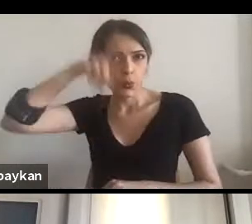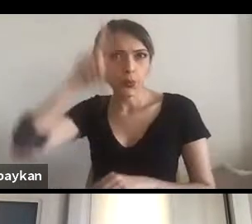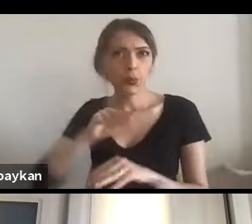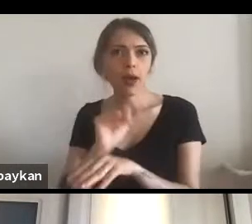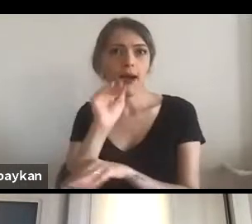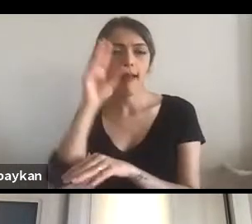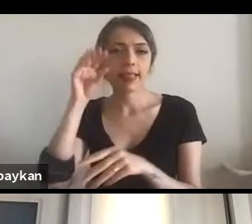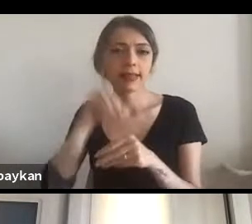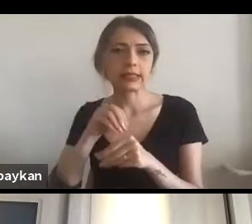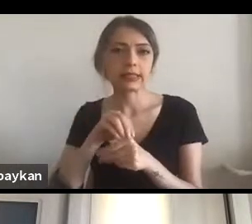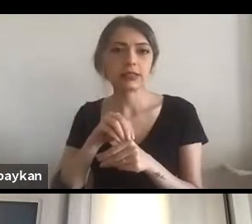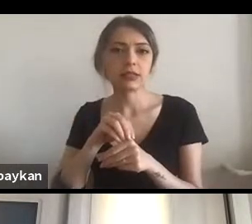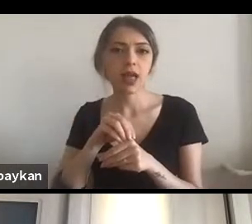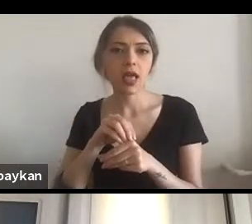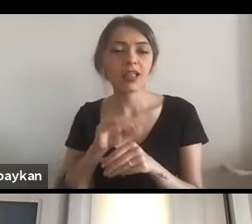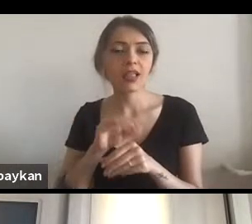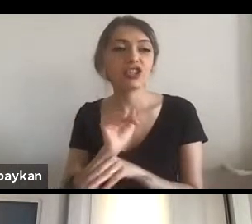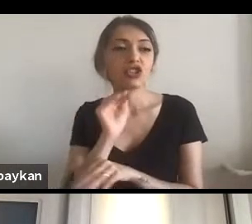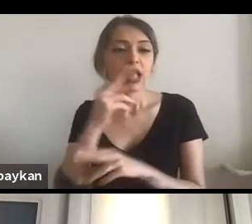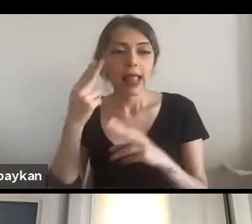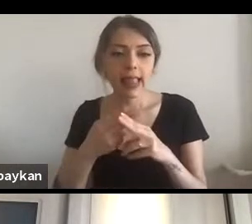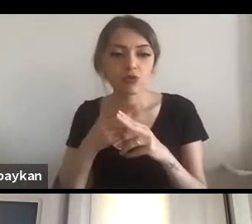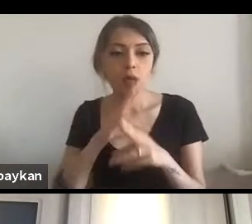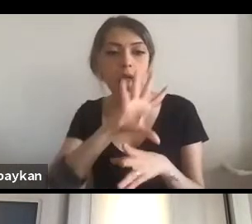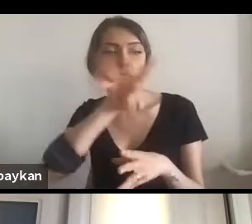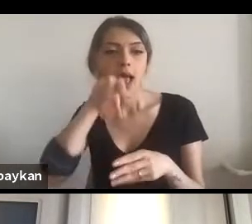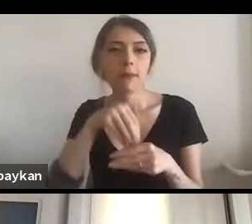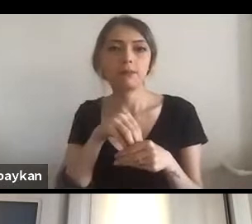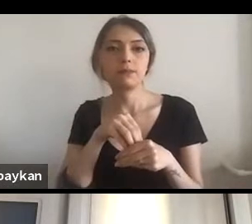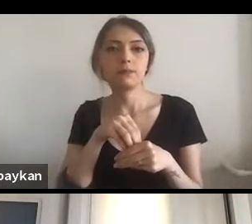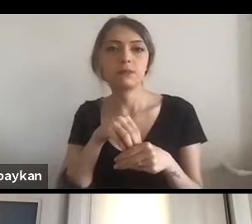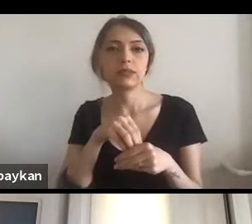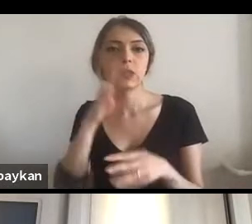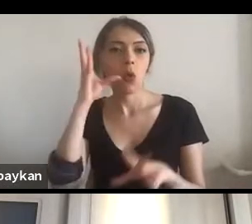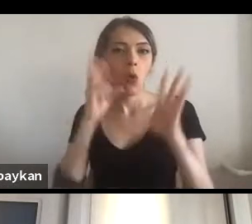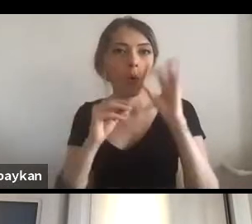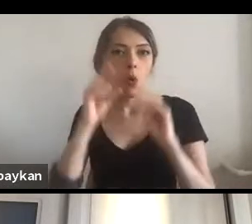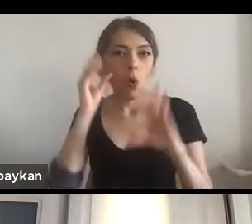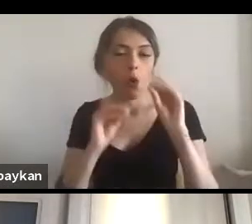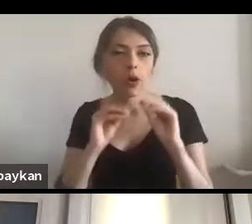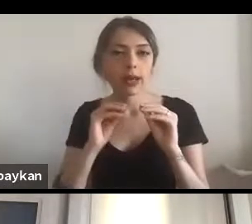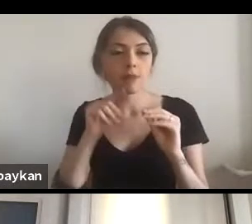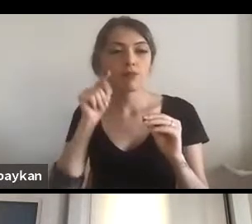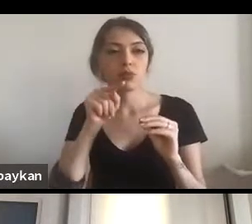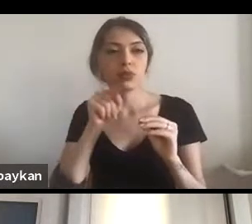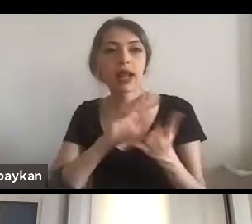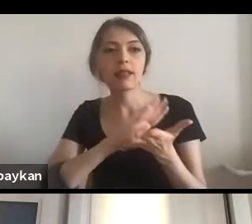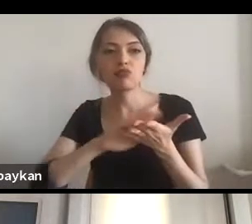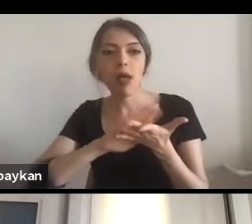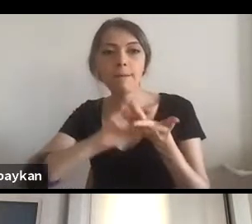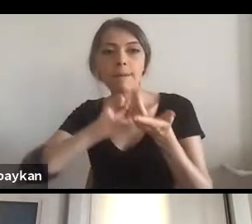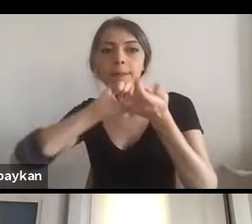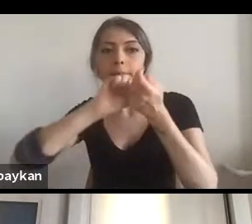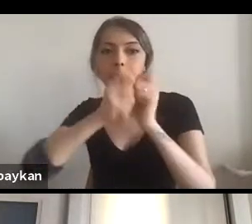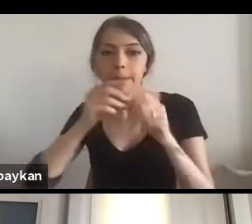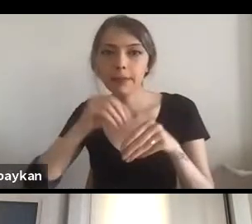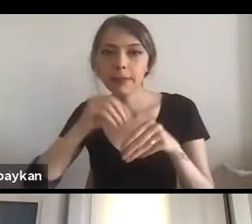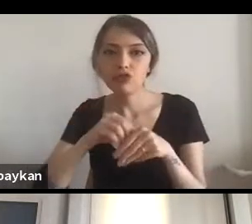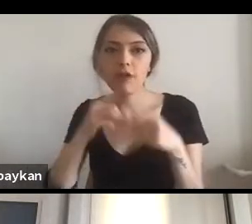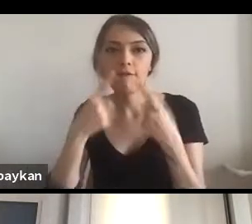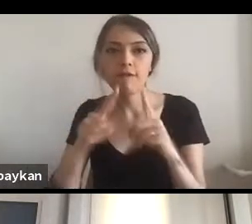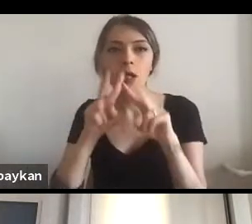doğrusu mekanizmalardaki deneyimlerini bütüncül olarak çevirebilecek başka izleme yöntemleri üzerine düşünmek